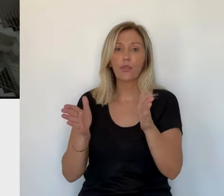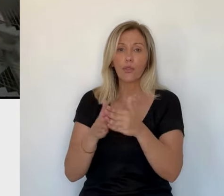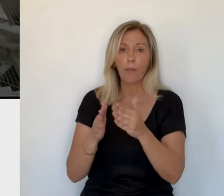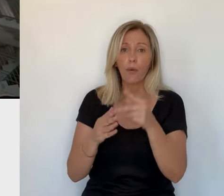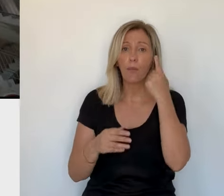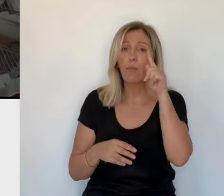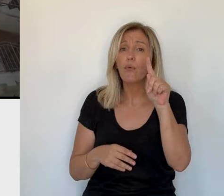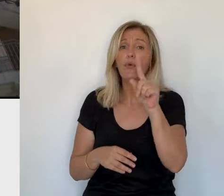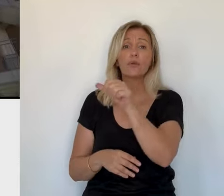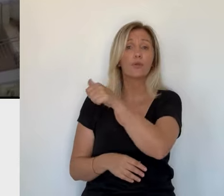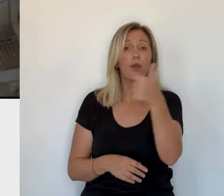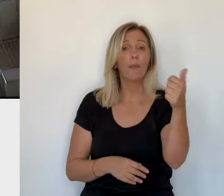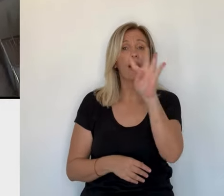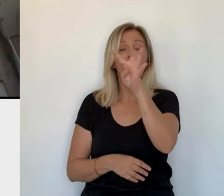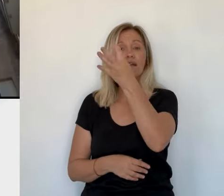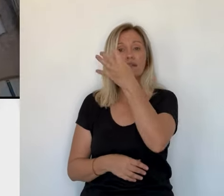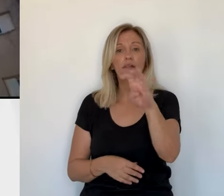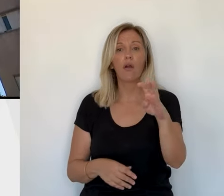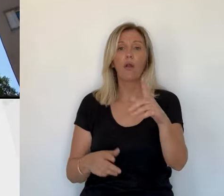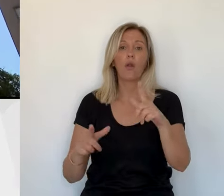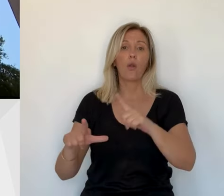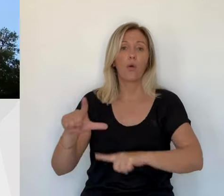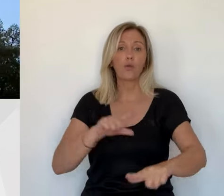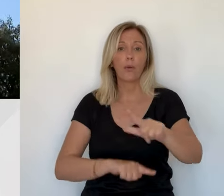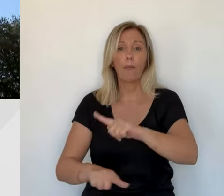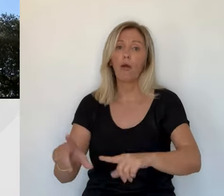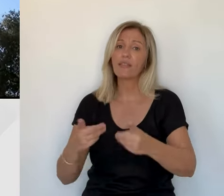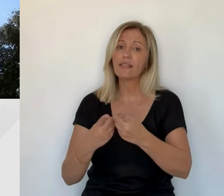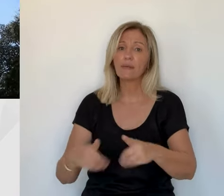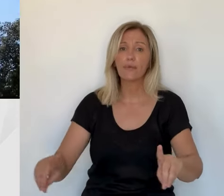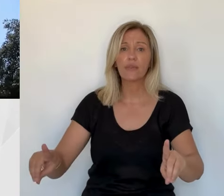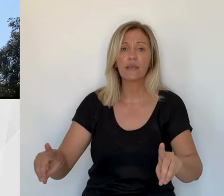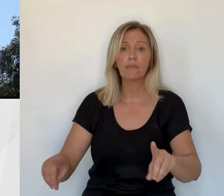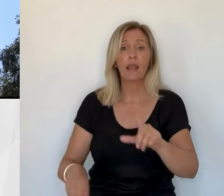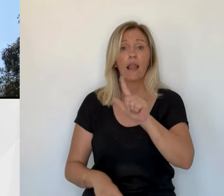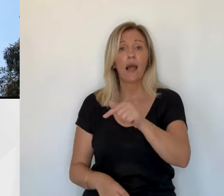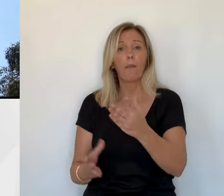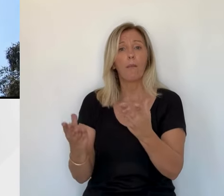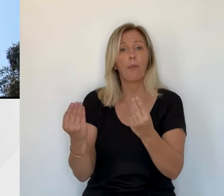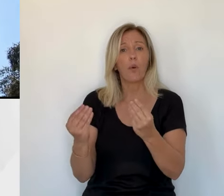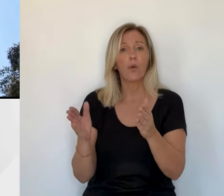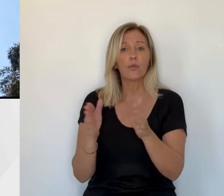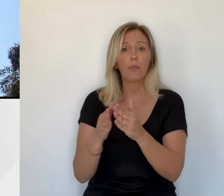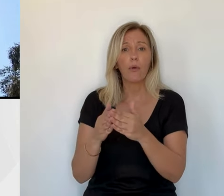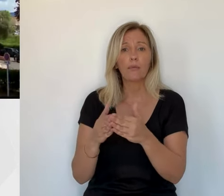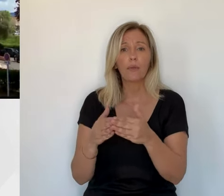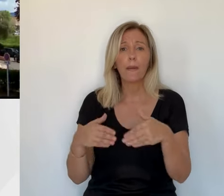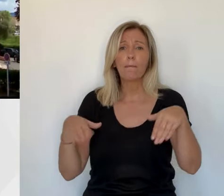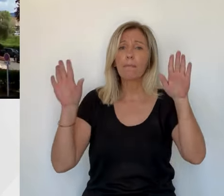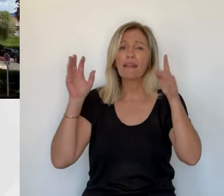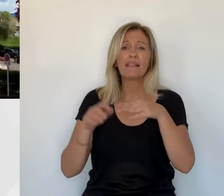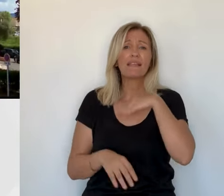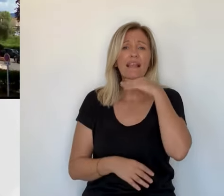les habitations proposées par le Crous sont très convoitées. Plus de 2000 candidatures pour un parc de 400 logements.